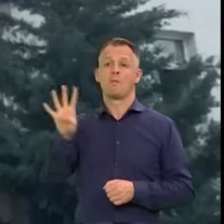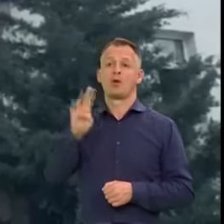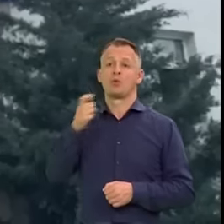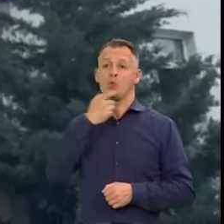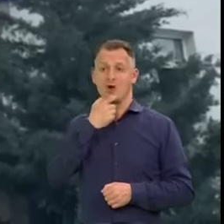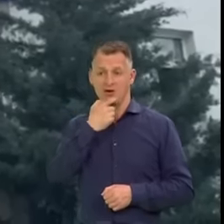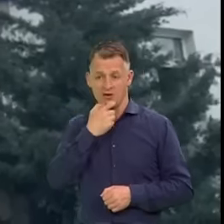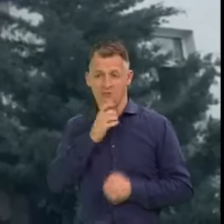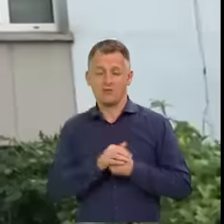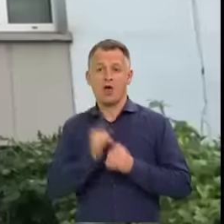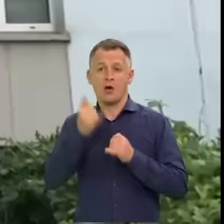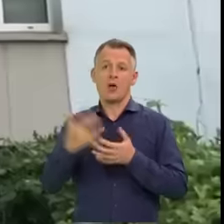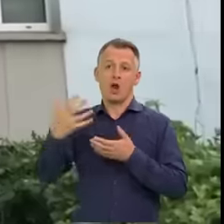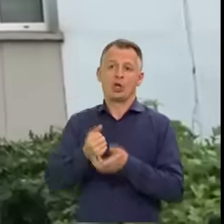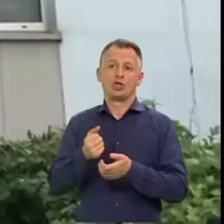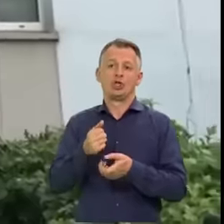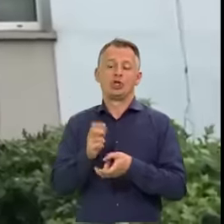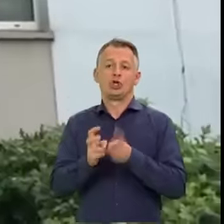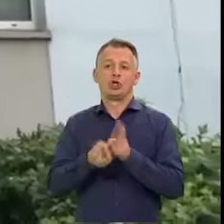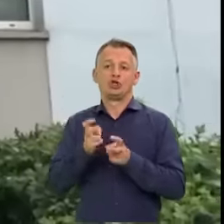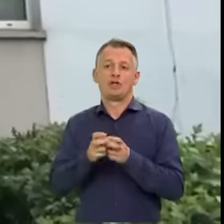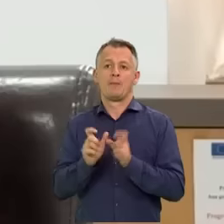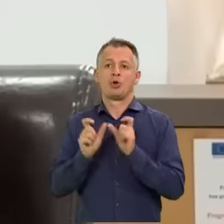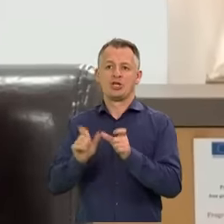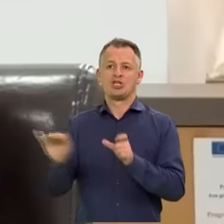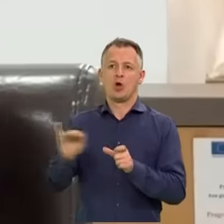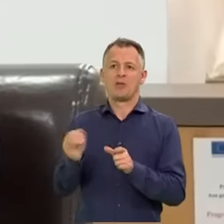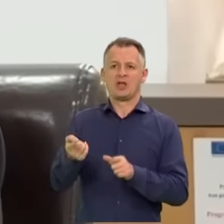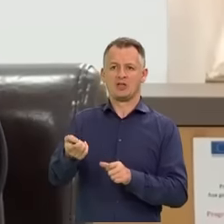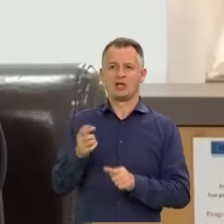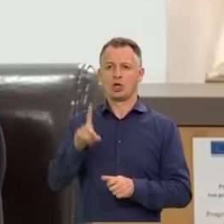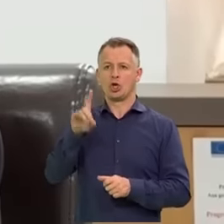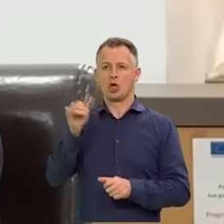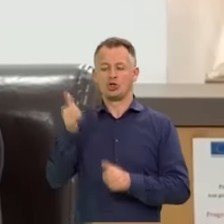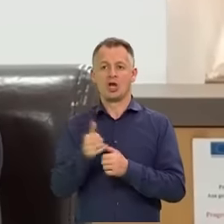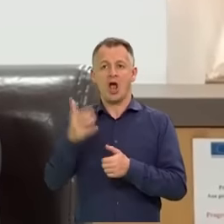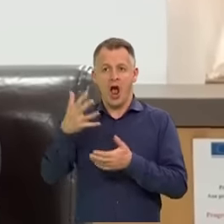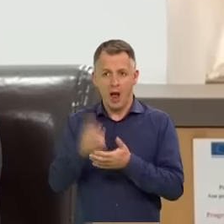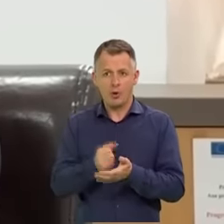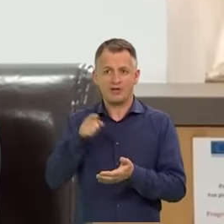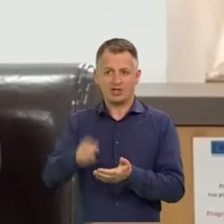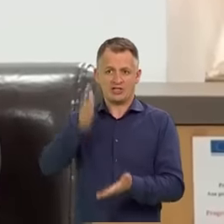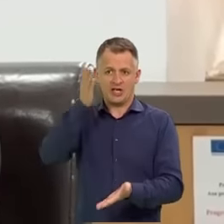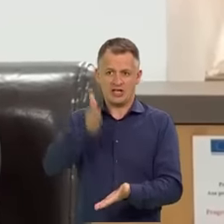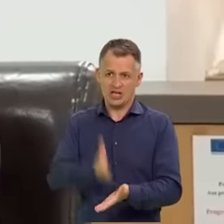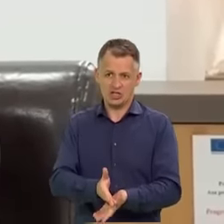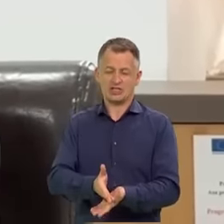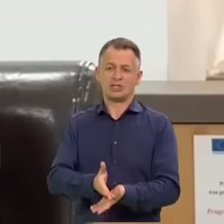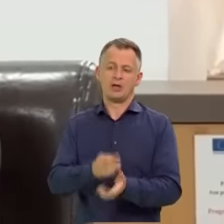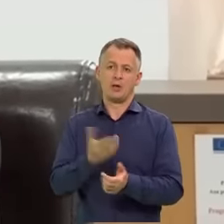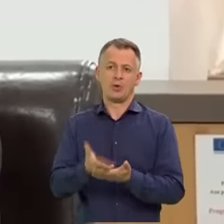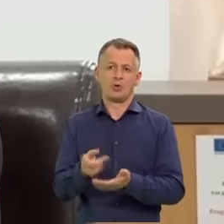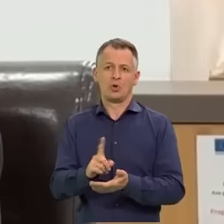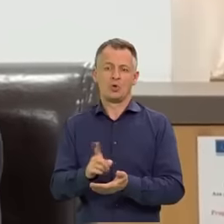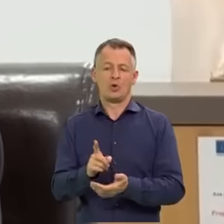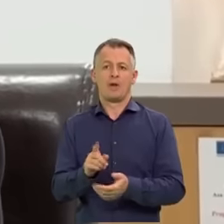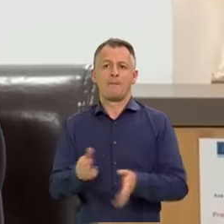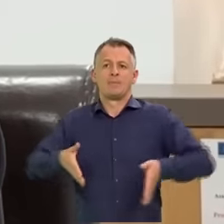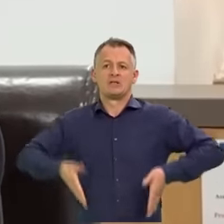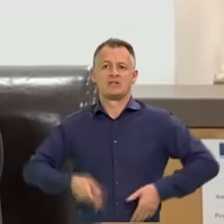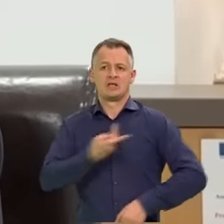fost preluat de angajații de la protecția copilului Dolj. Am luat această decizie pentru că minorul nu se afla în prezența unui reprezentant